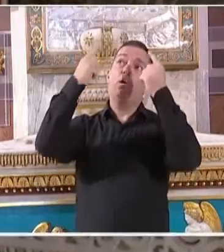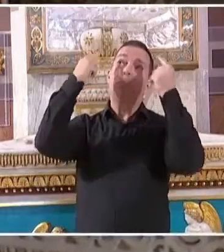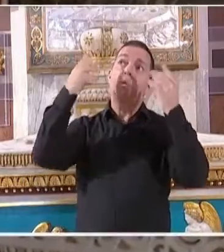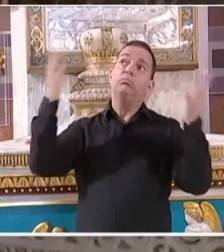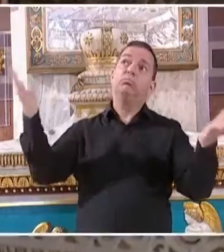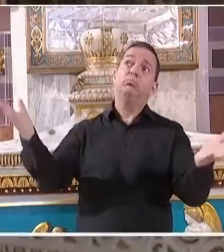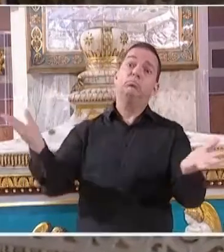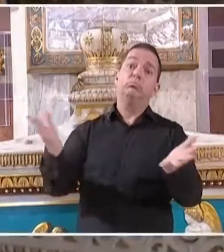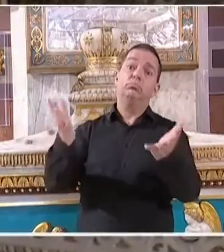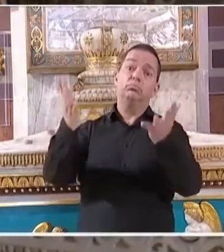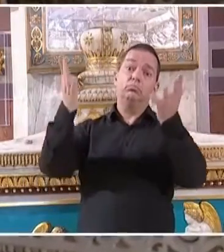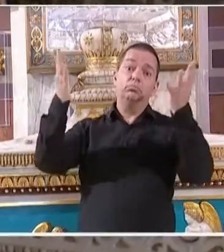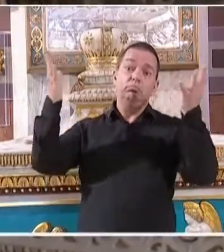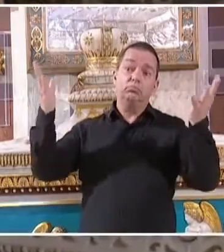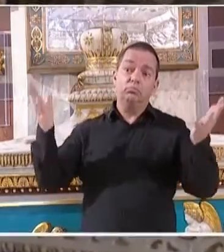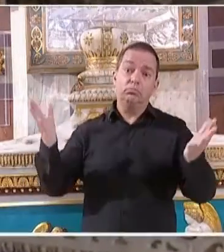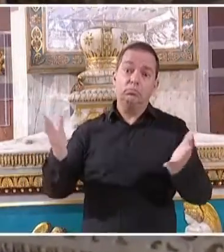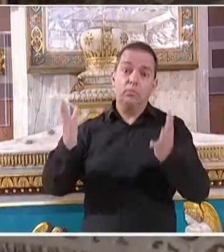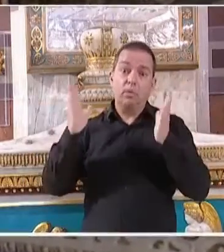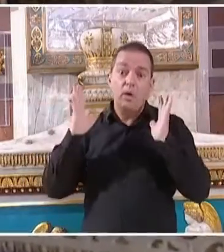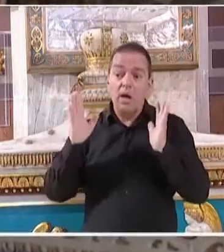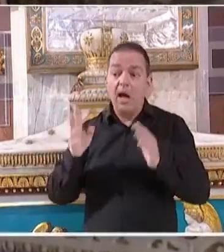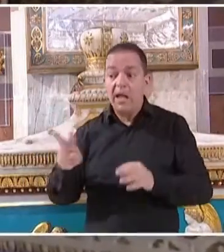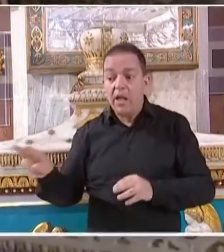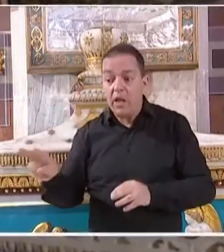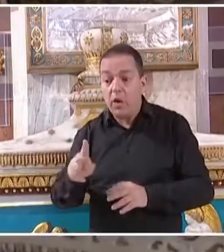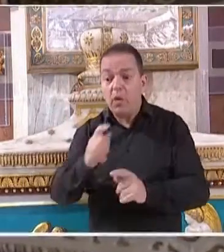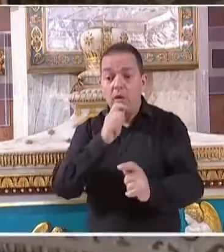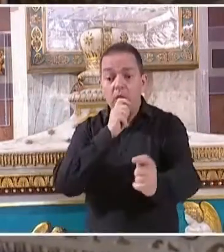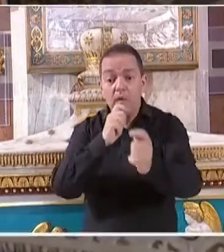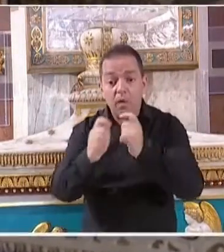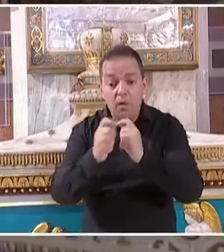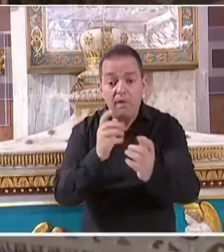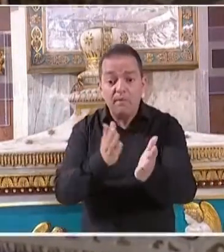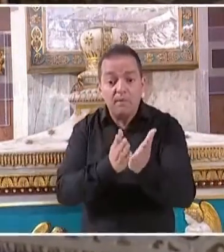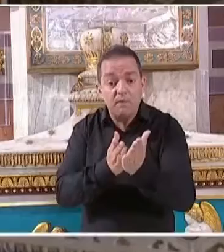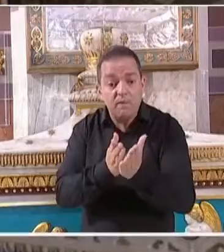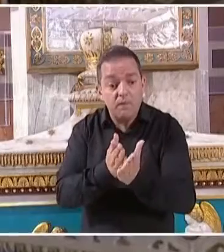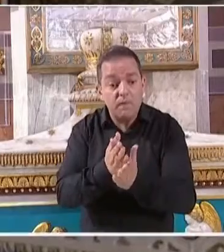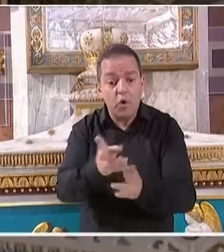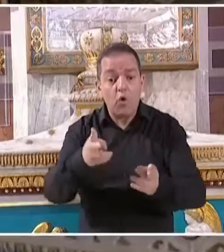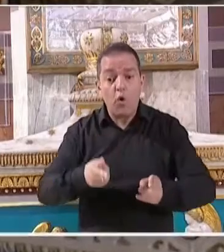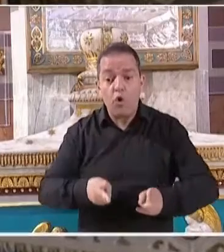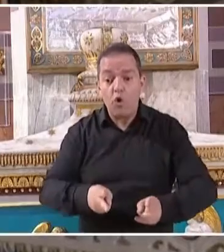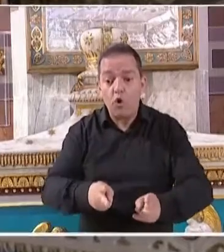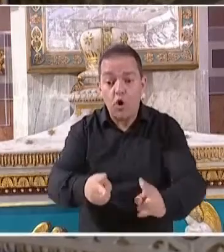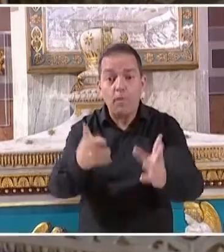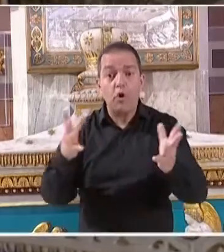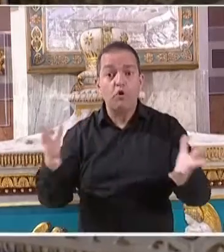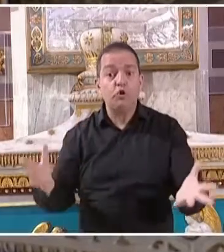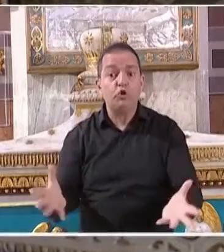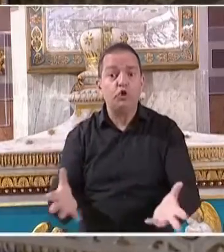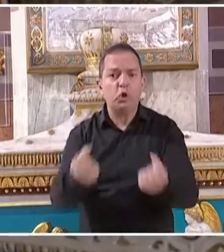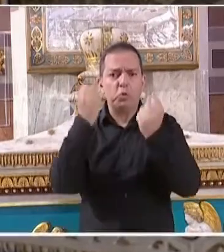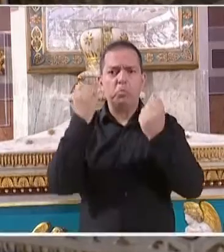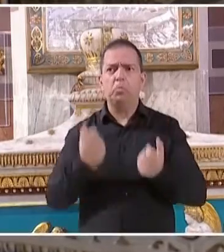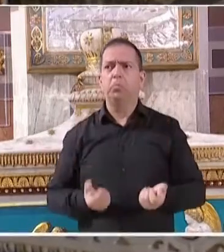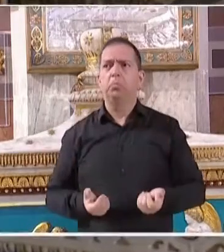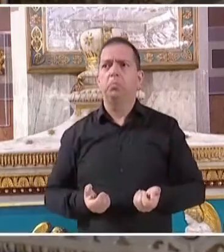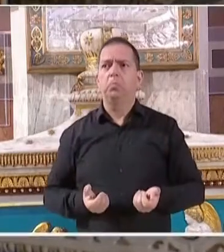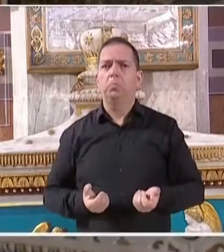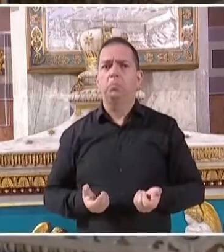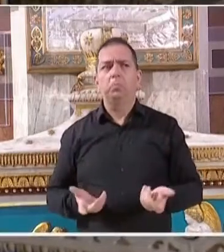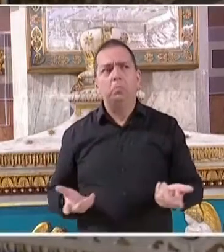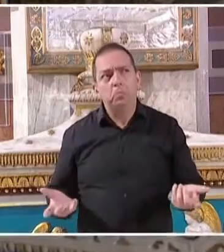υψίστου Θεού και ότι κηρύττουν την οδό της σωτηρίας. Τι